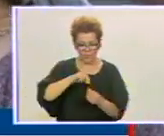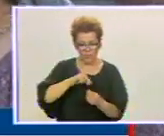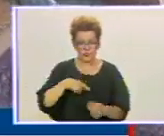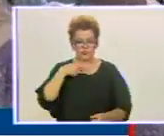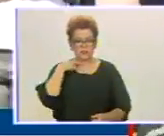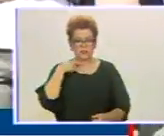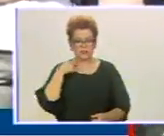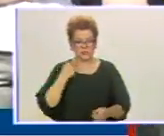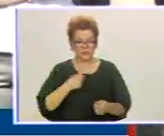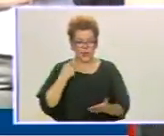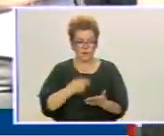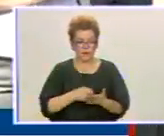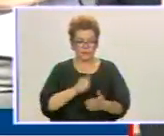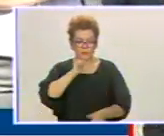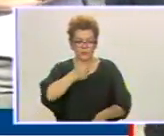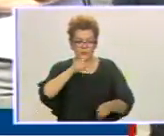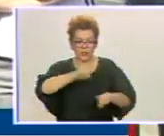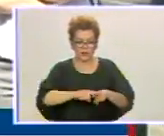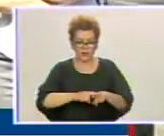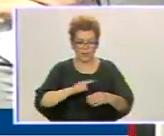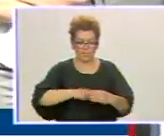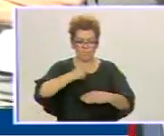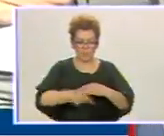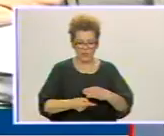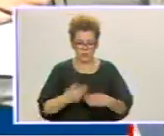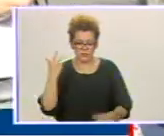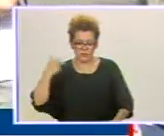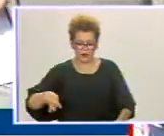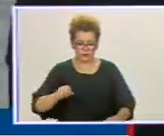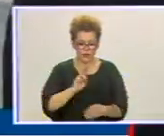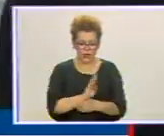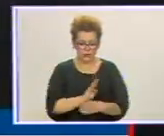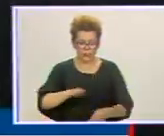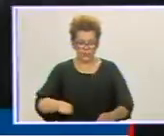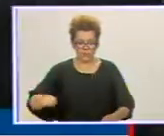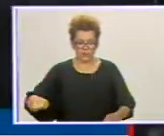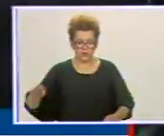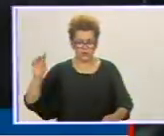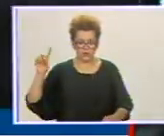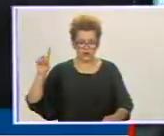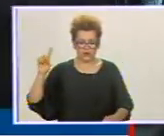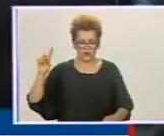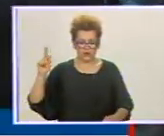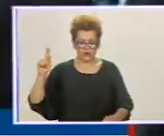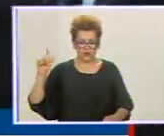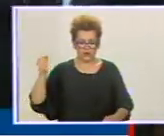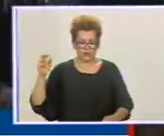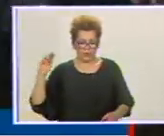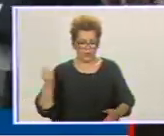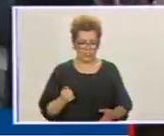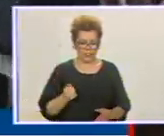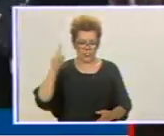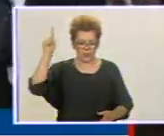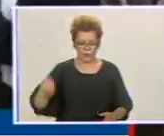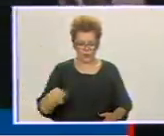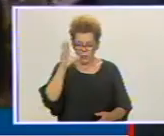Nu ni se plătește. Peste 300 de asistenți maternali angajați ai DGASPC Vâlcea au primit în luna aprilie salarii mai mici,